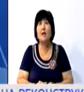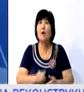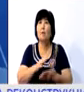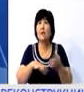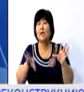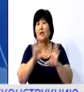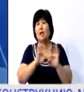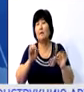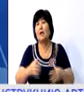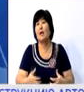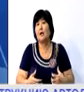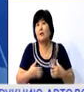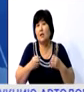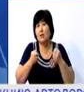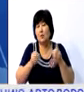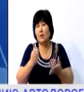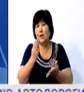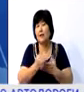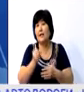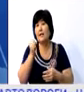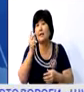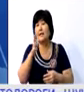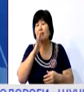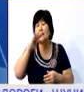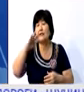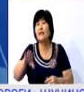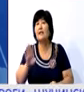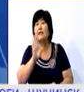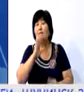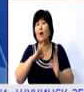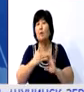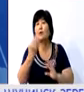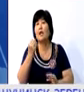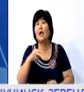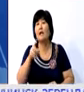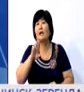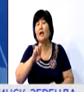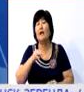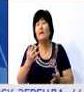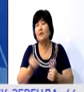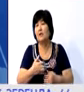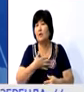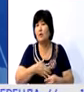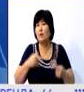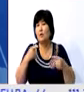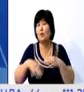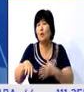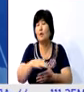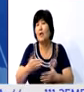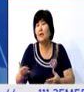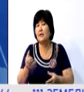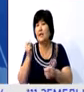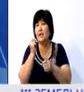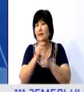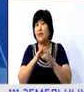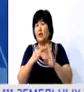Продолжаем выпуск. Страшное преступление, совершенное над 13-летней девочкой в поселке Шалкия, вызвало большой резонанс в обществе. Жители изгнали